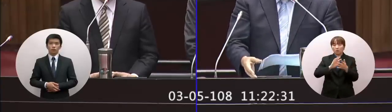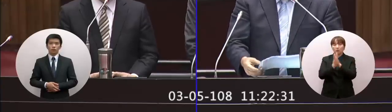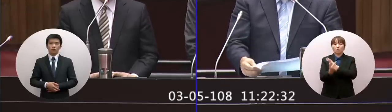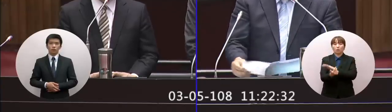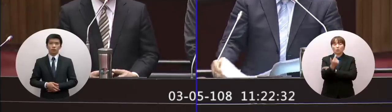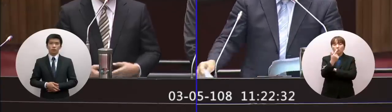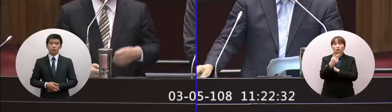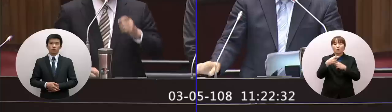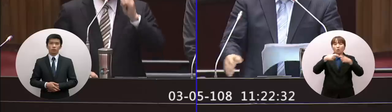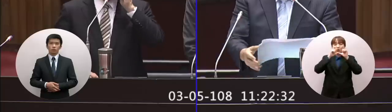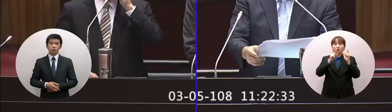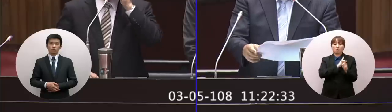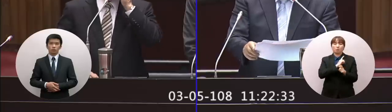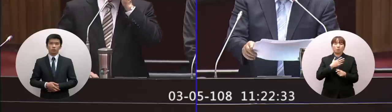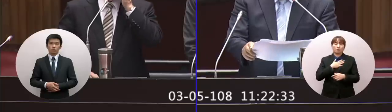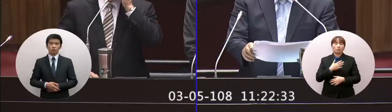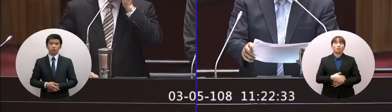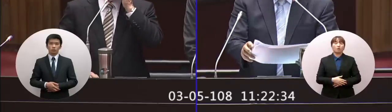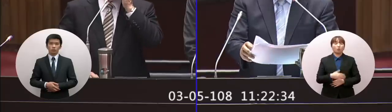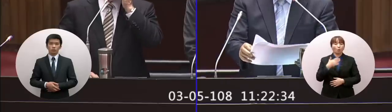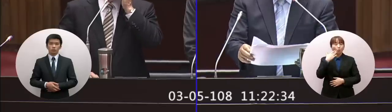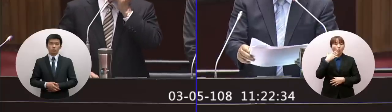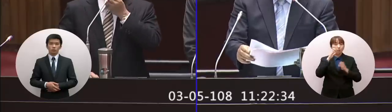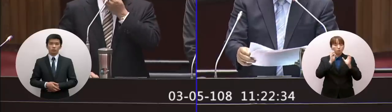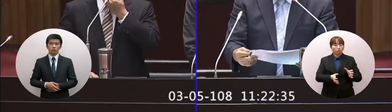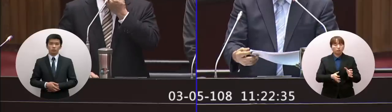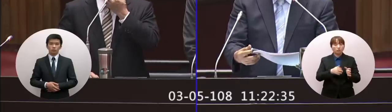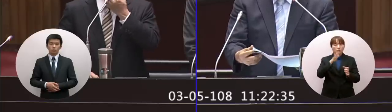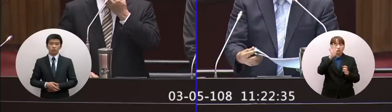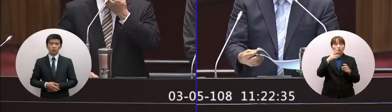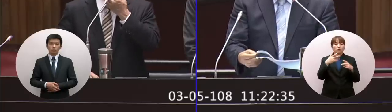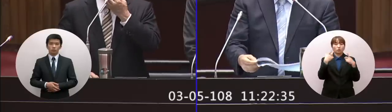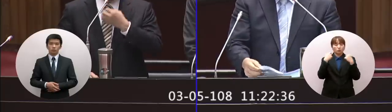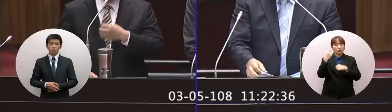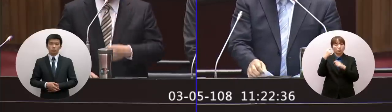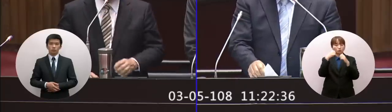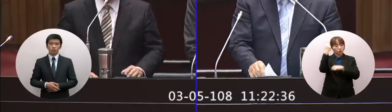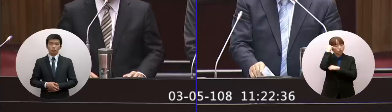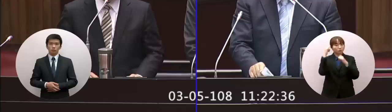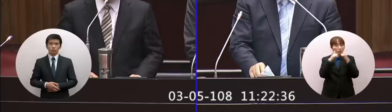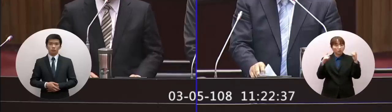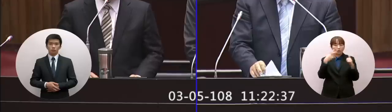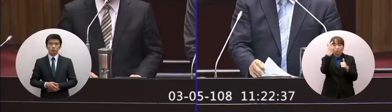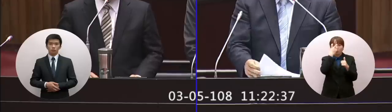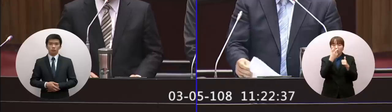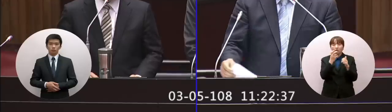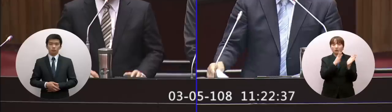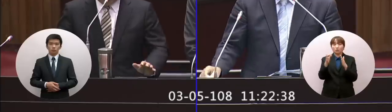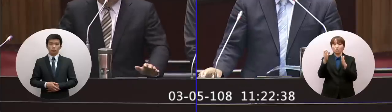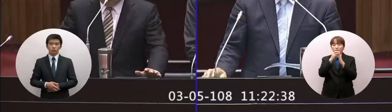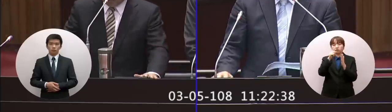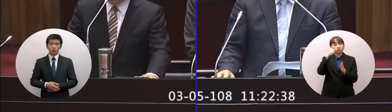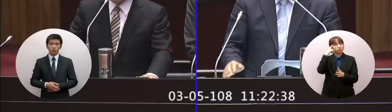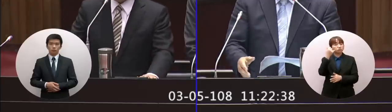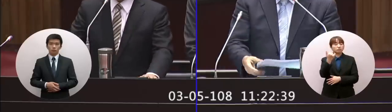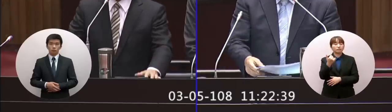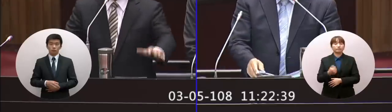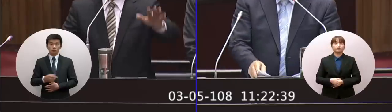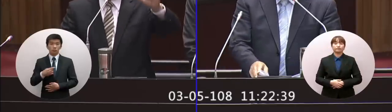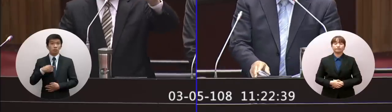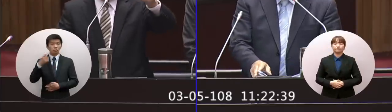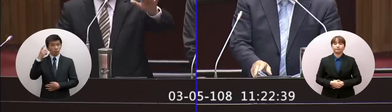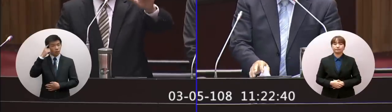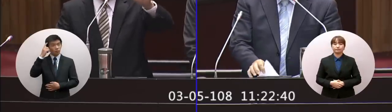速的拿回来。如果成立一个原住民土地管理局，你觉得如何？ 我觉